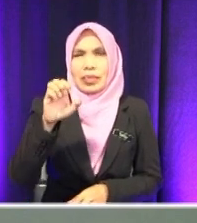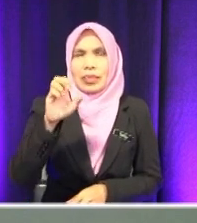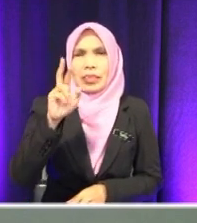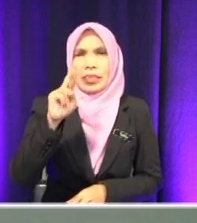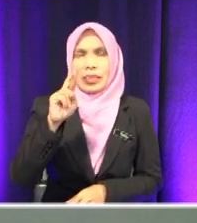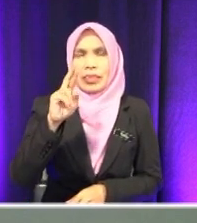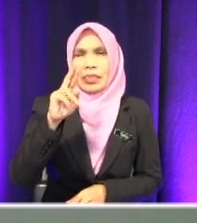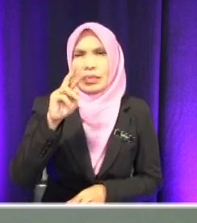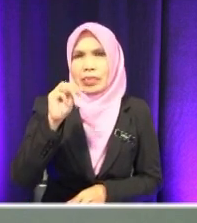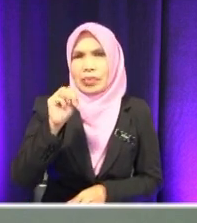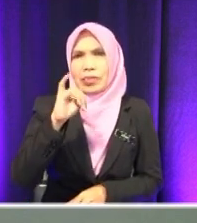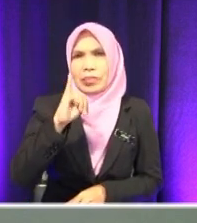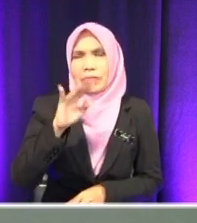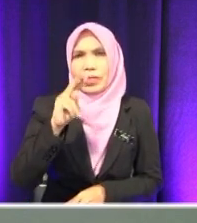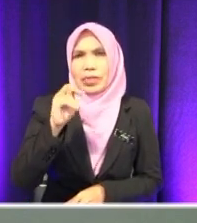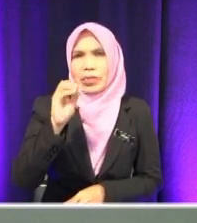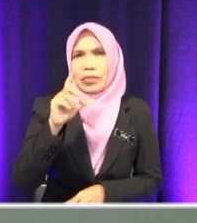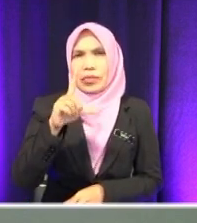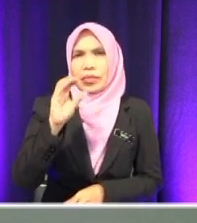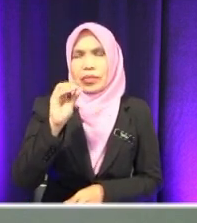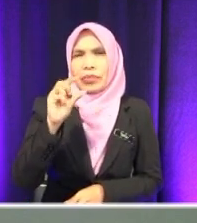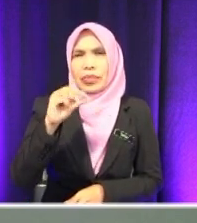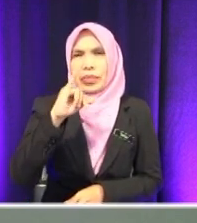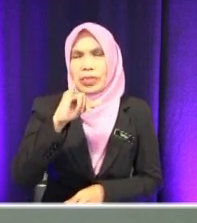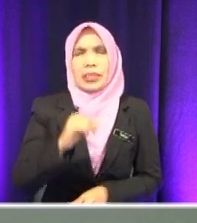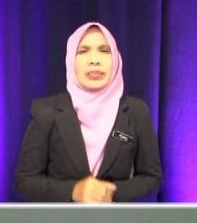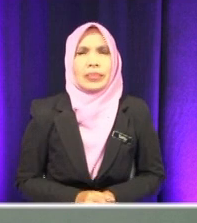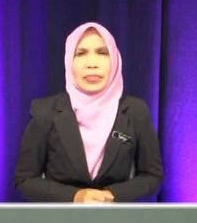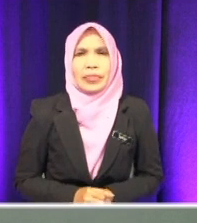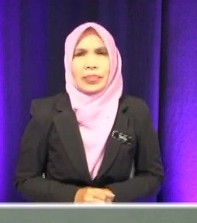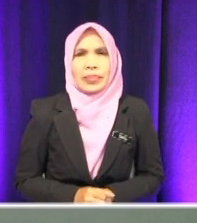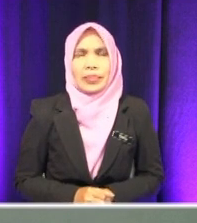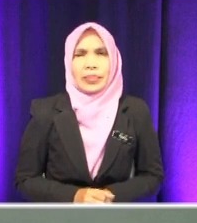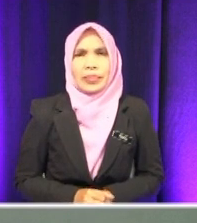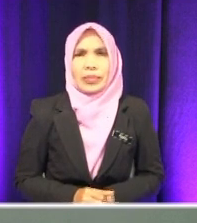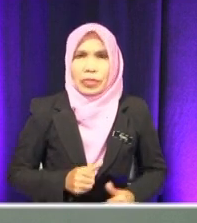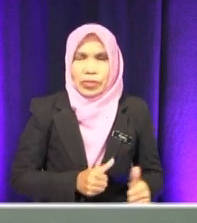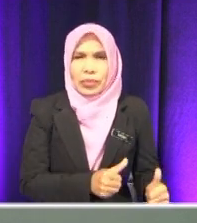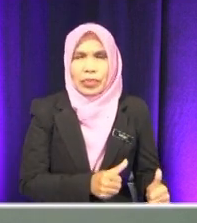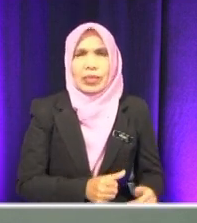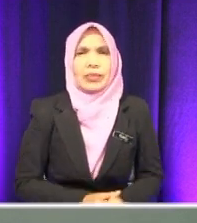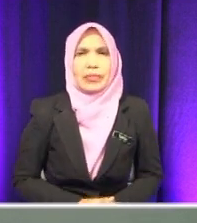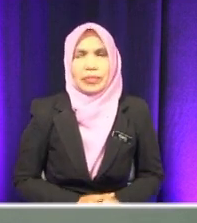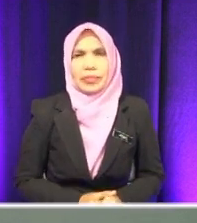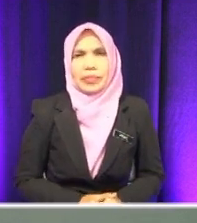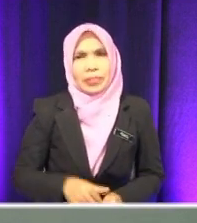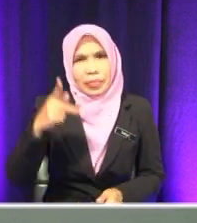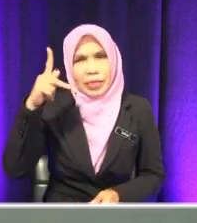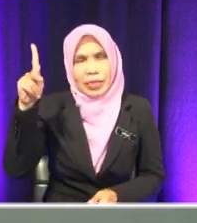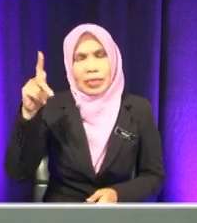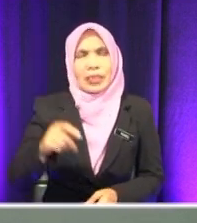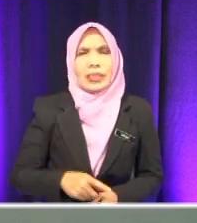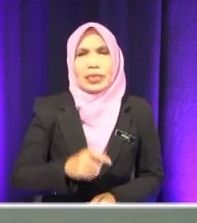simbol pengelasan urutan kriteria metodologi prinsip teori dan struktur dan sementara